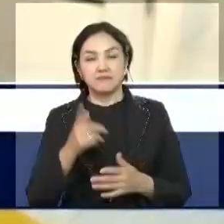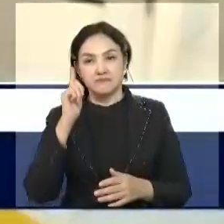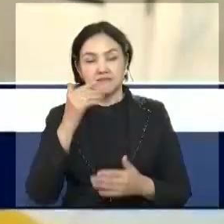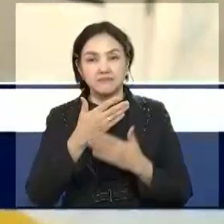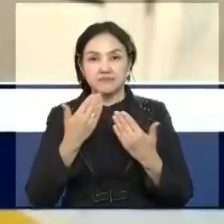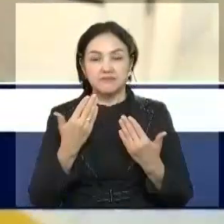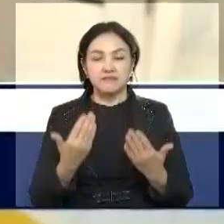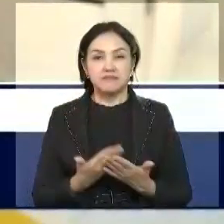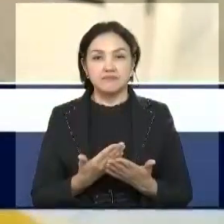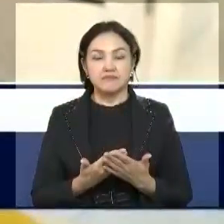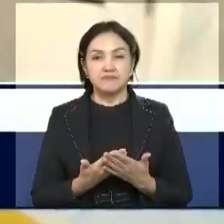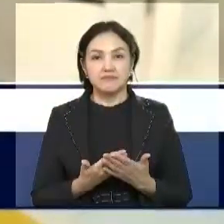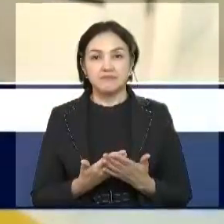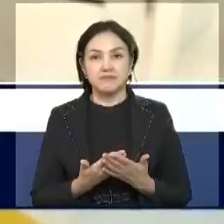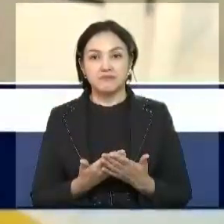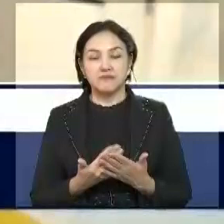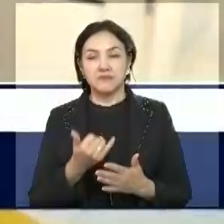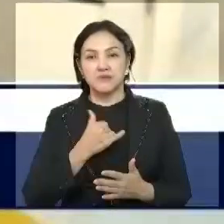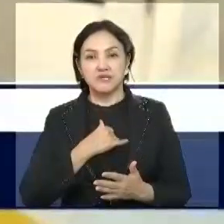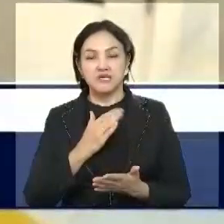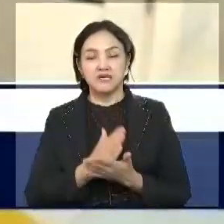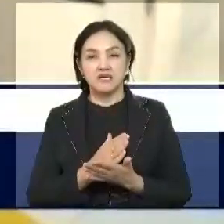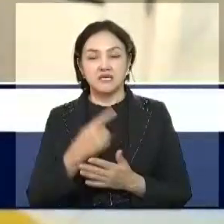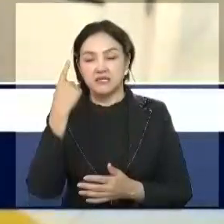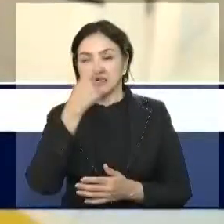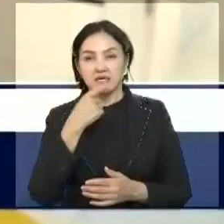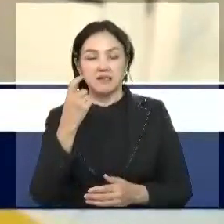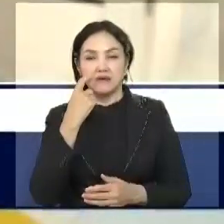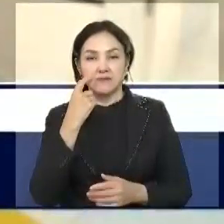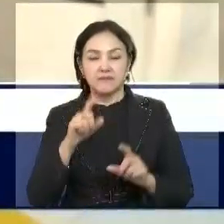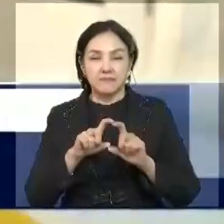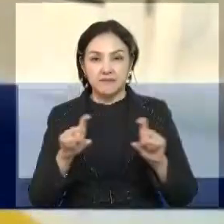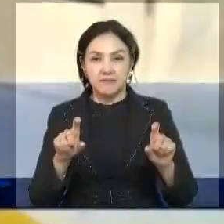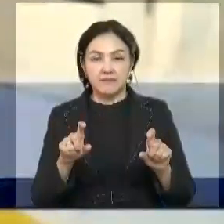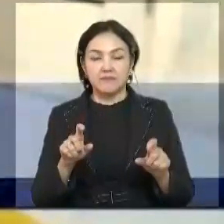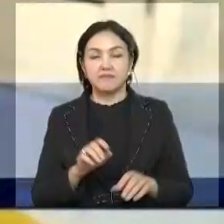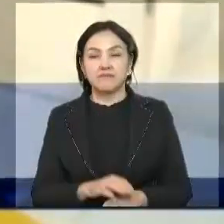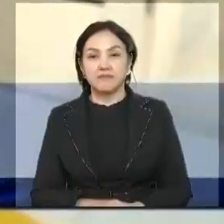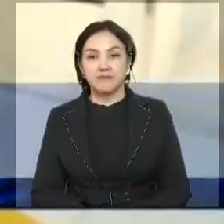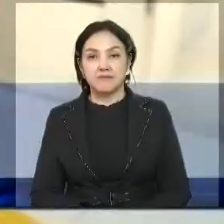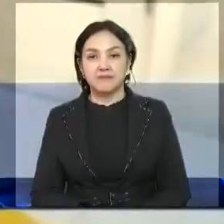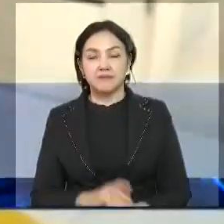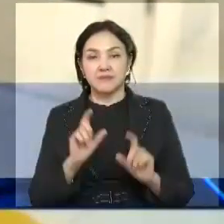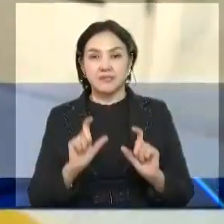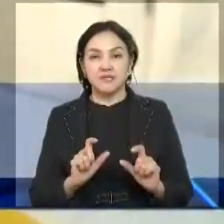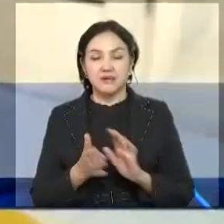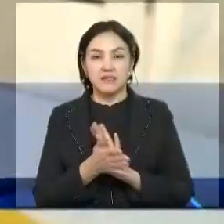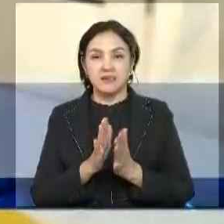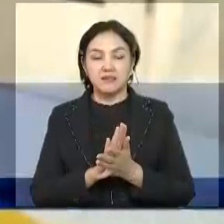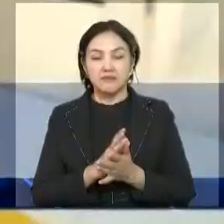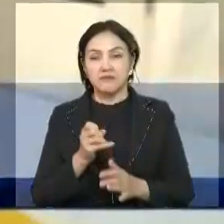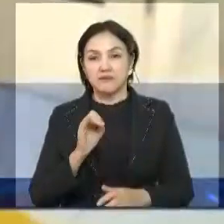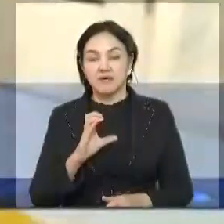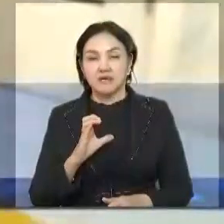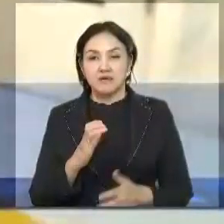некоторые не знают наверное но ещё Кроме этого у нас есть частные стоматологические клиники которые сидят на договоре с фом сом